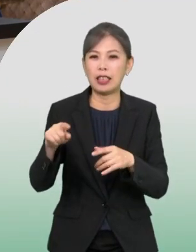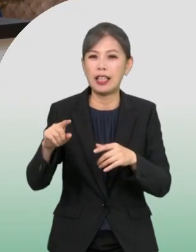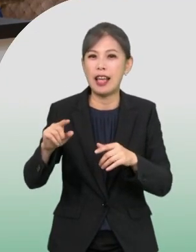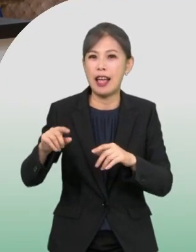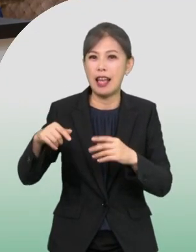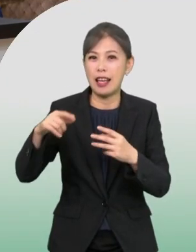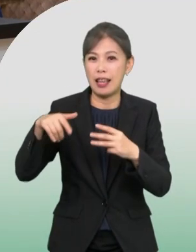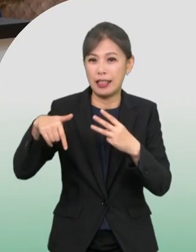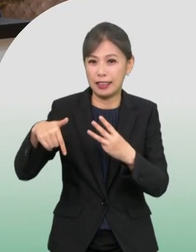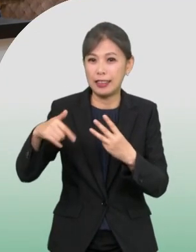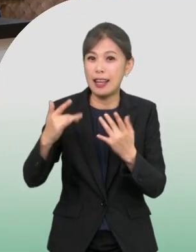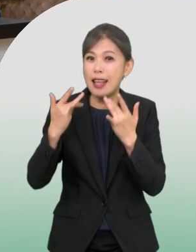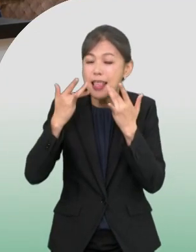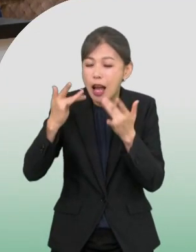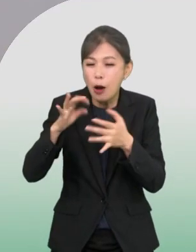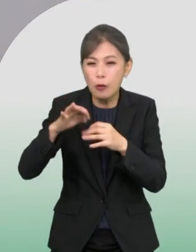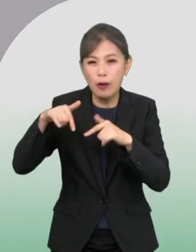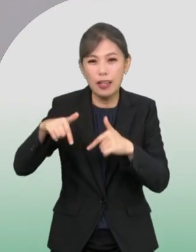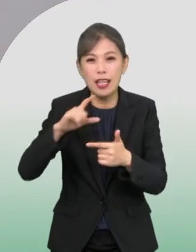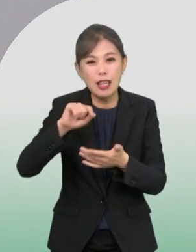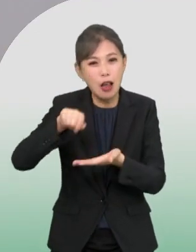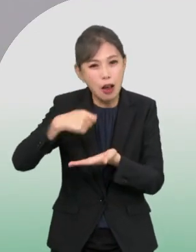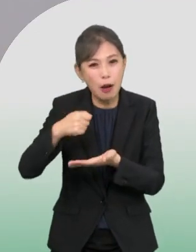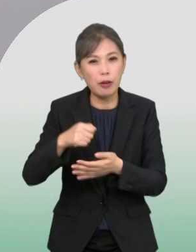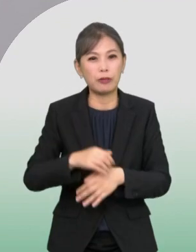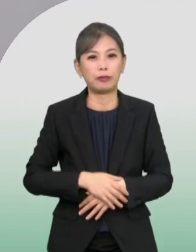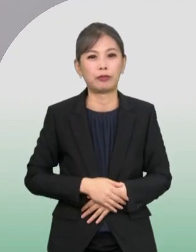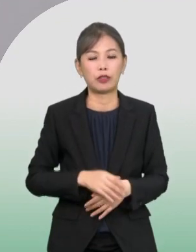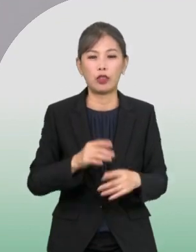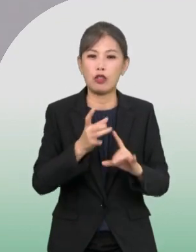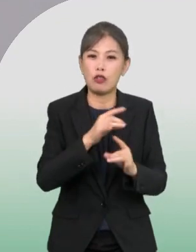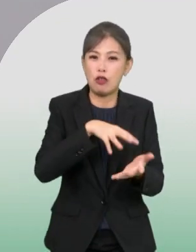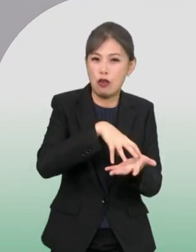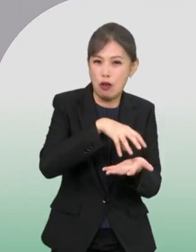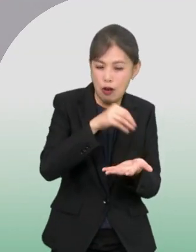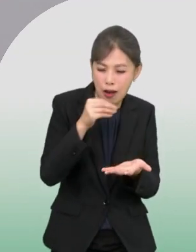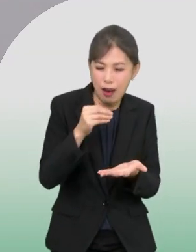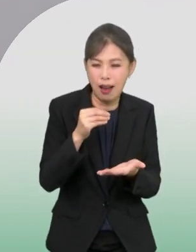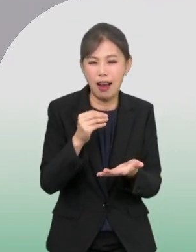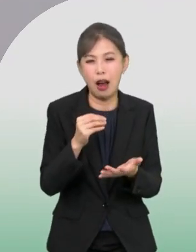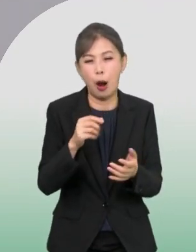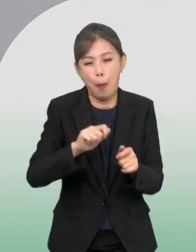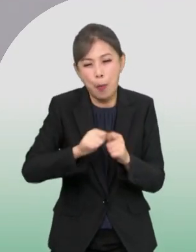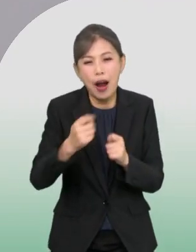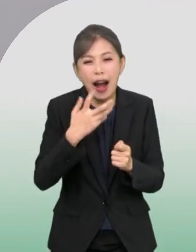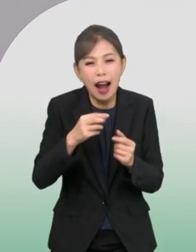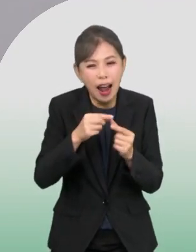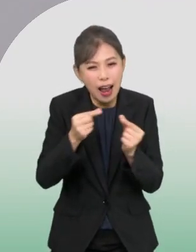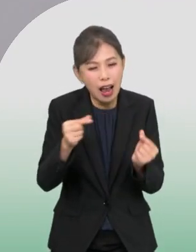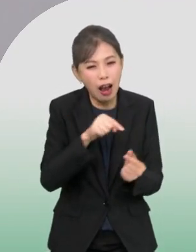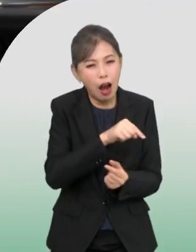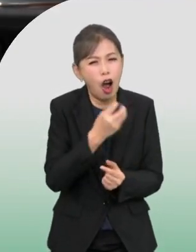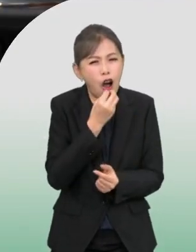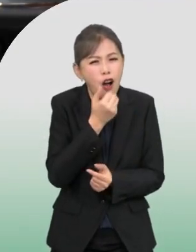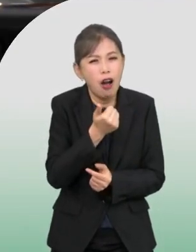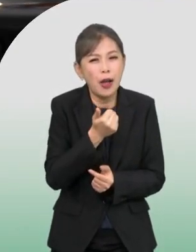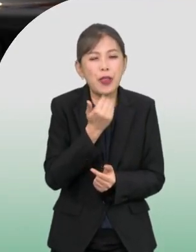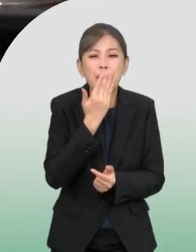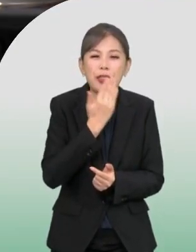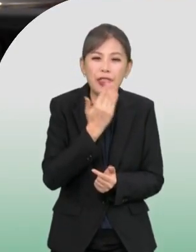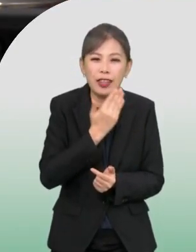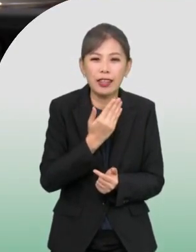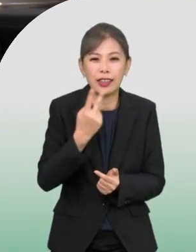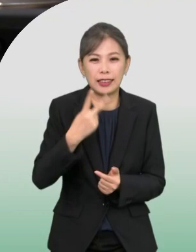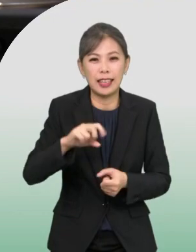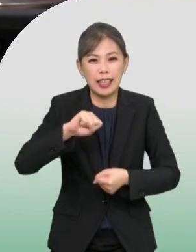汤。 竹笋、老剥皮辣椒、个鸡汤、南姜虾。冻姜面，迄冻清甜的，啊，还要加了一